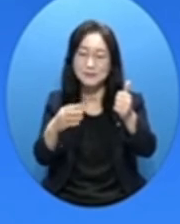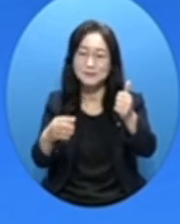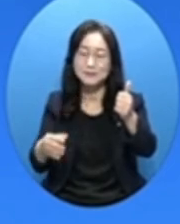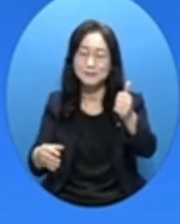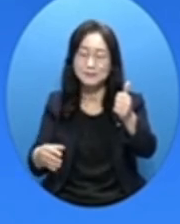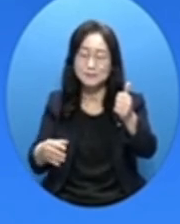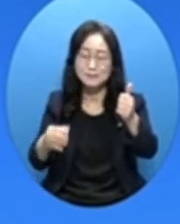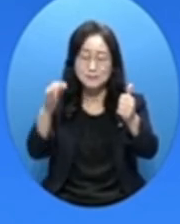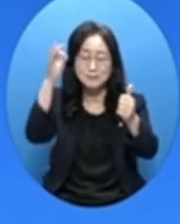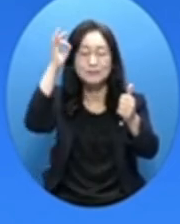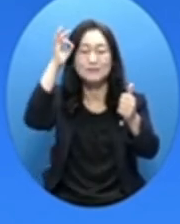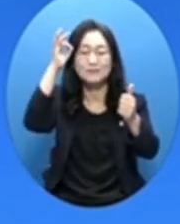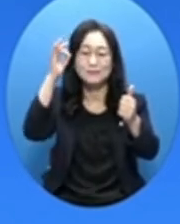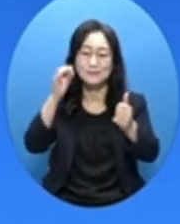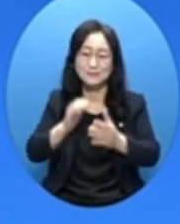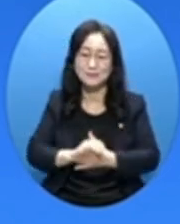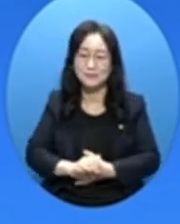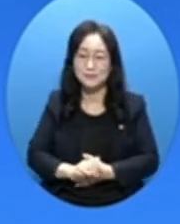늘 기억이 납니다.